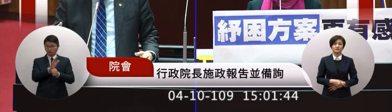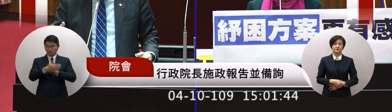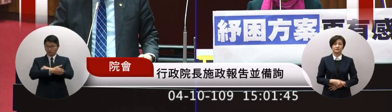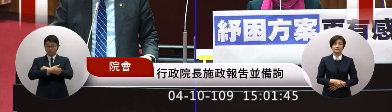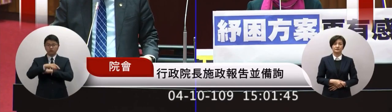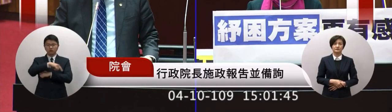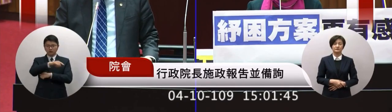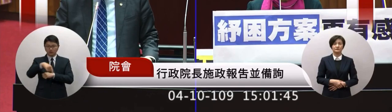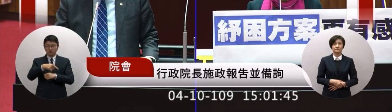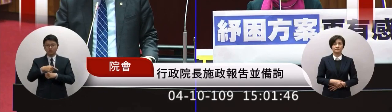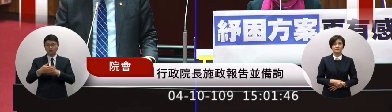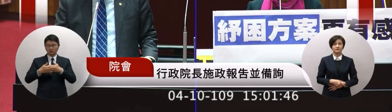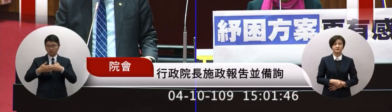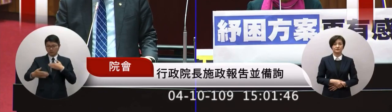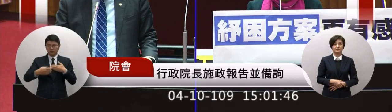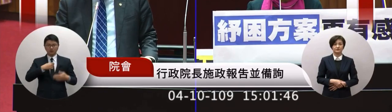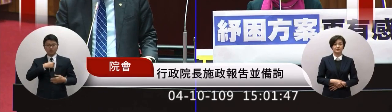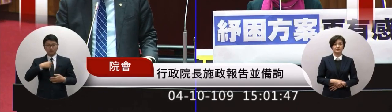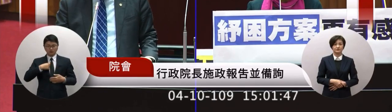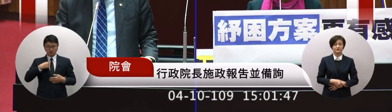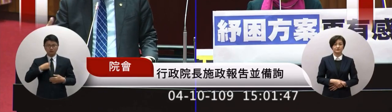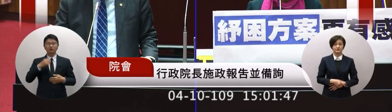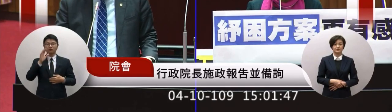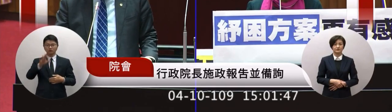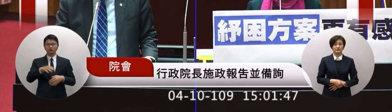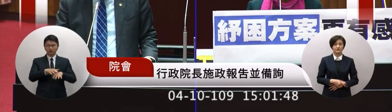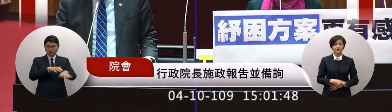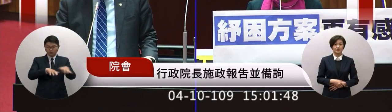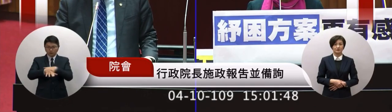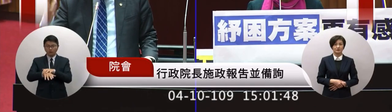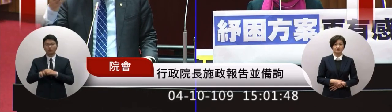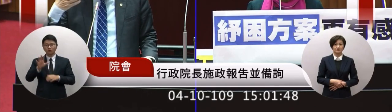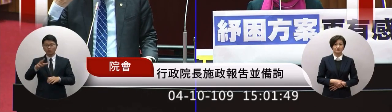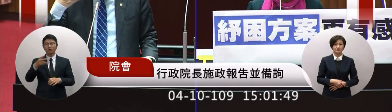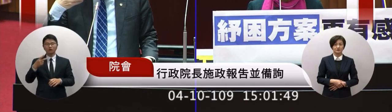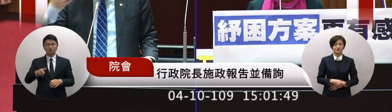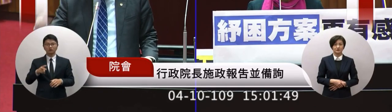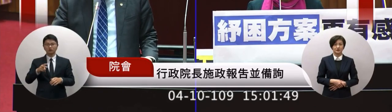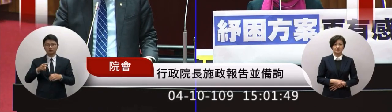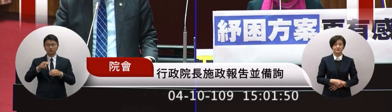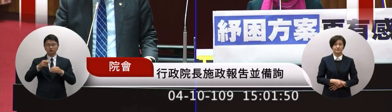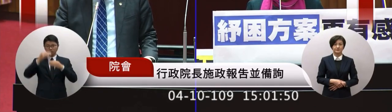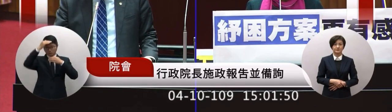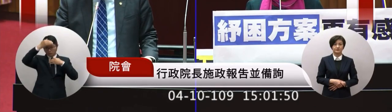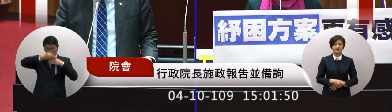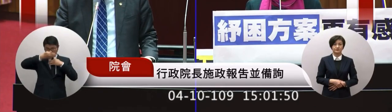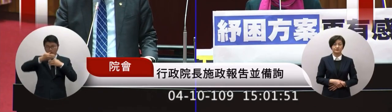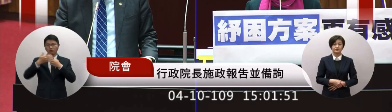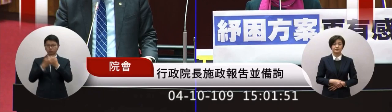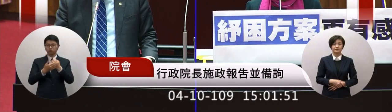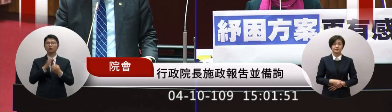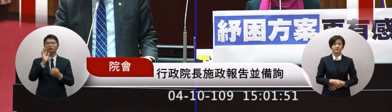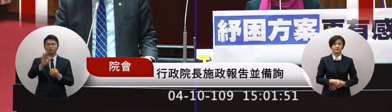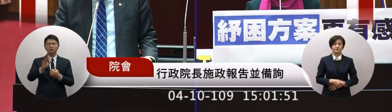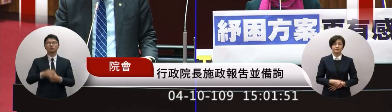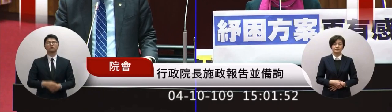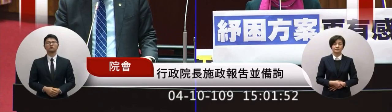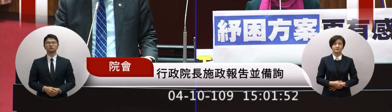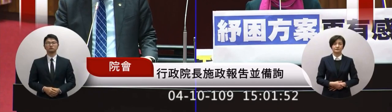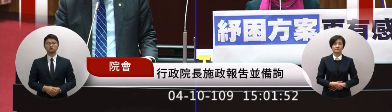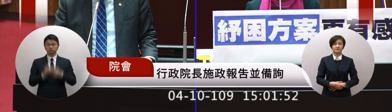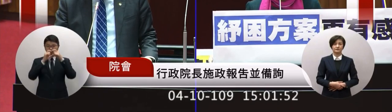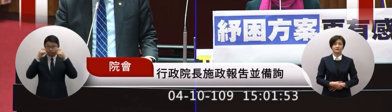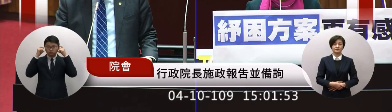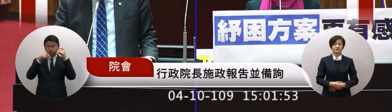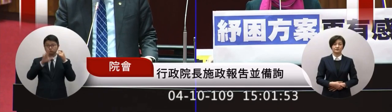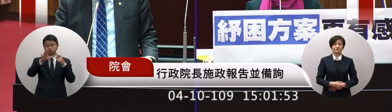些隔离衣，还有包括手套，还有他的甚至有护目的这个面罩，那另外最主要口罩当